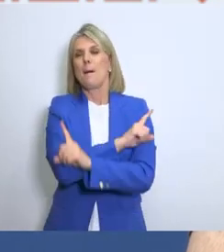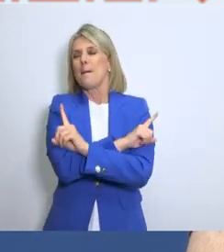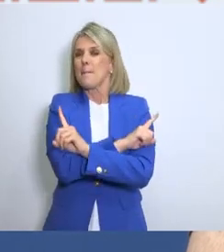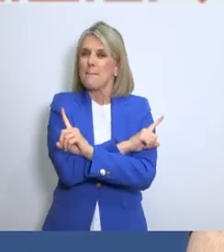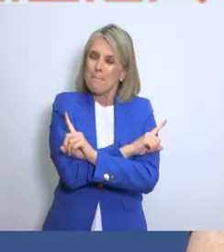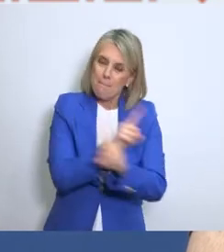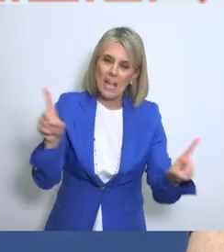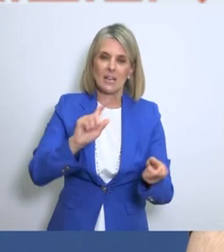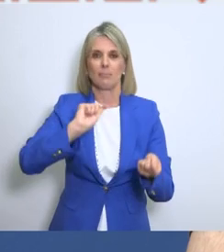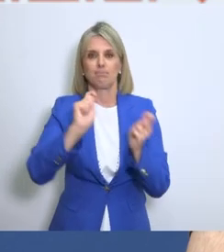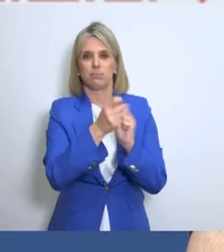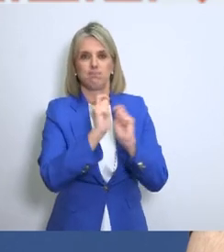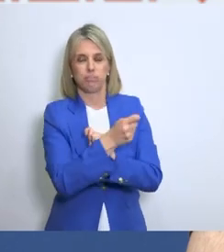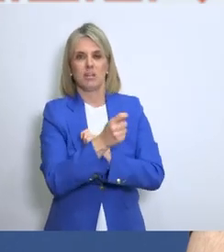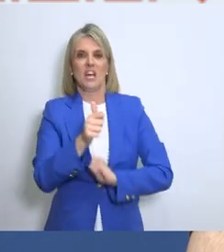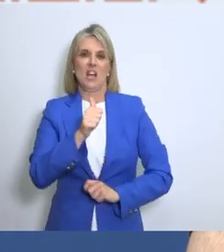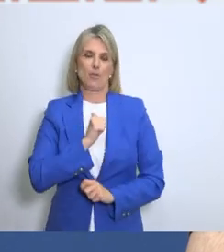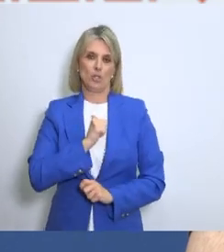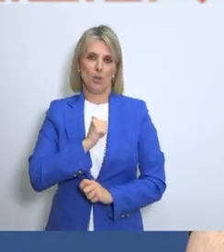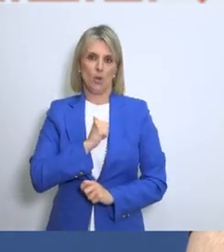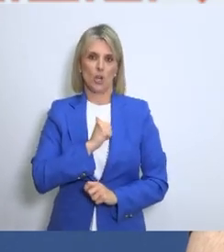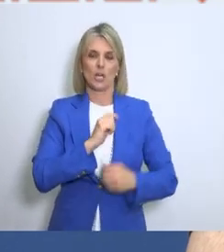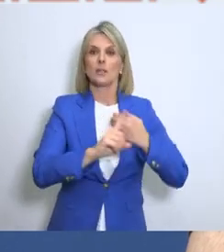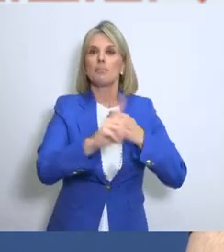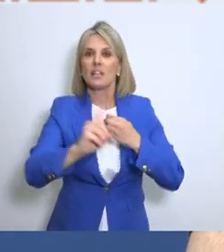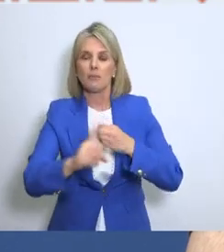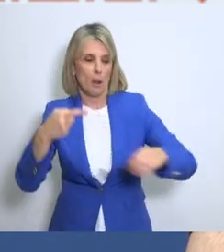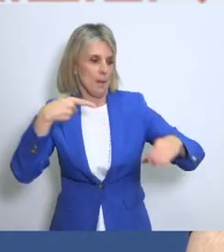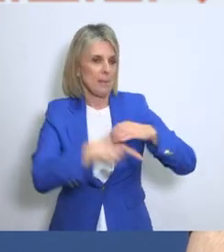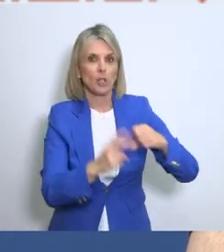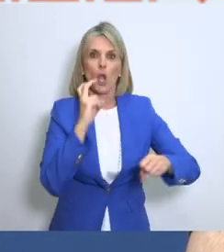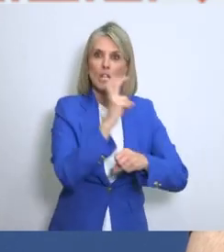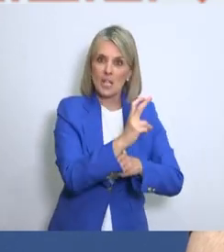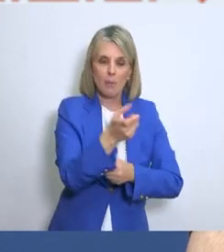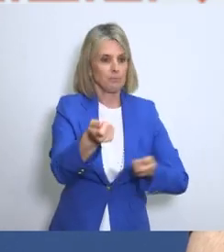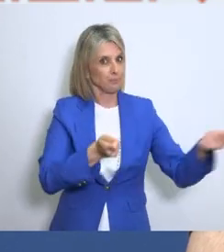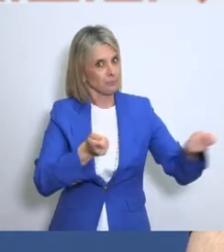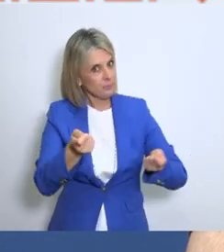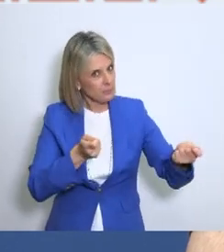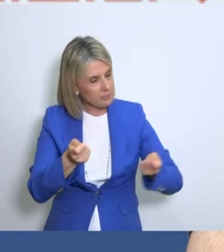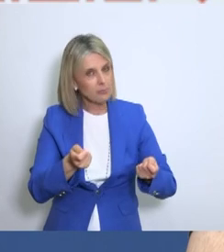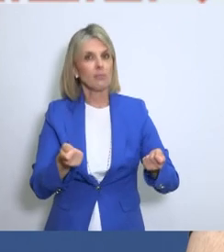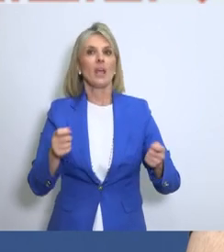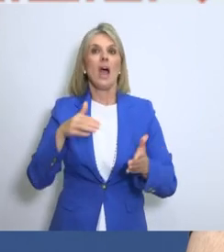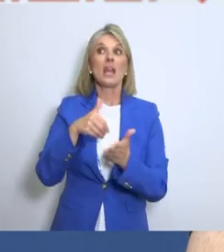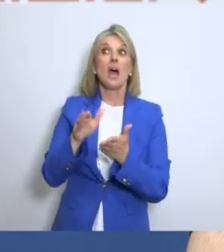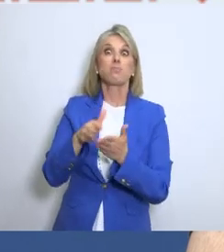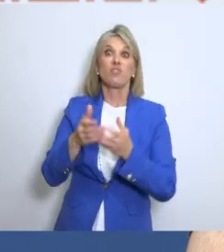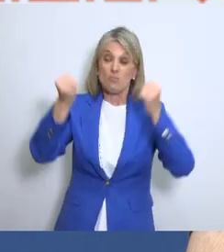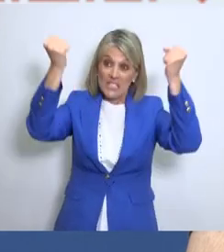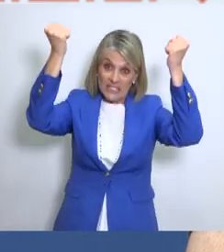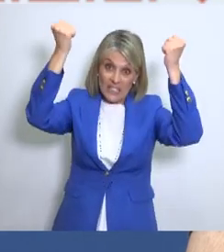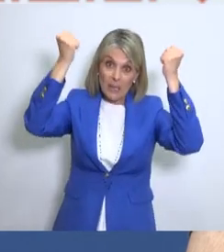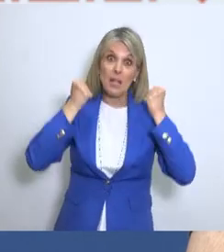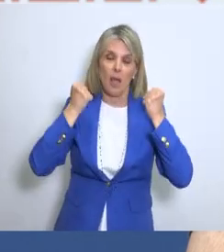Εθνικοποίηση των συγκοινωνιών με εργατικό έλεγχο. Για να μπορέσουμε να αποφύγουμε άλλα θύματα όπως αυτά που προέκυψαν